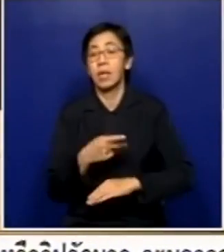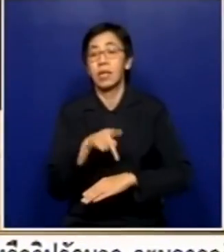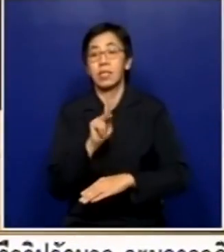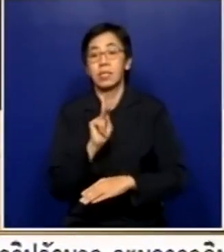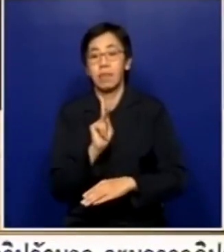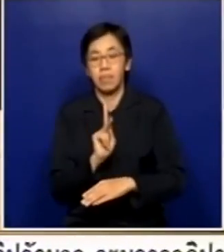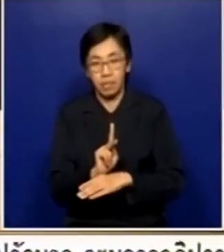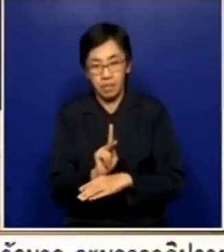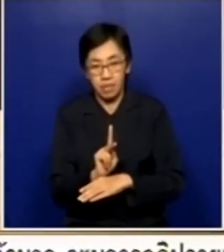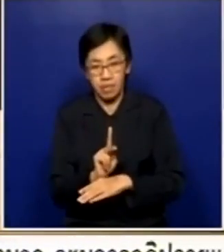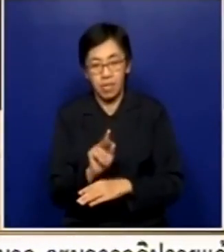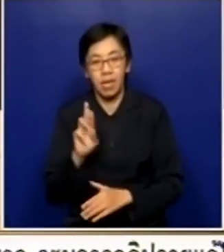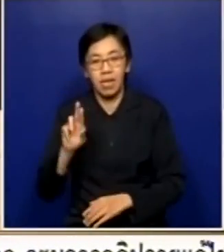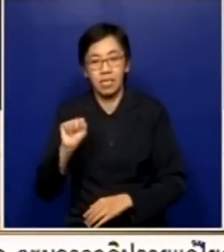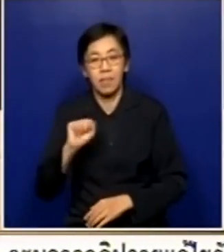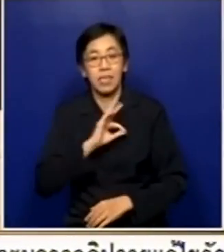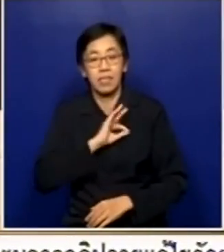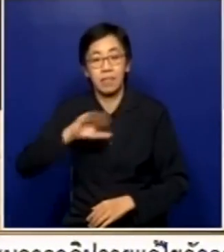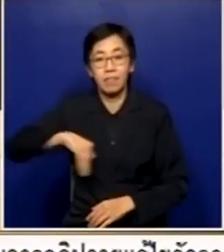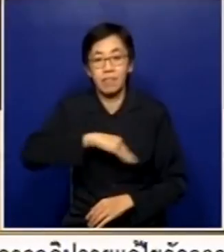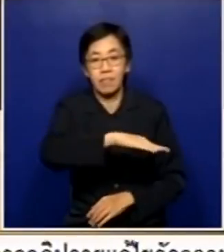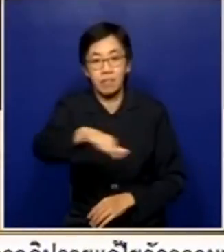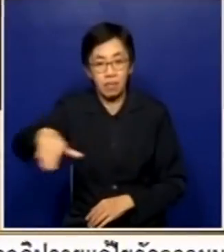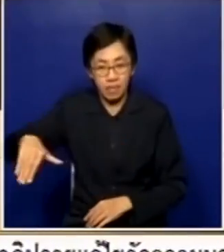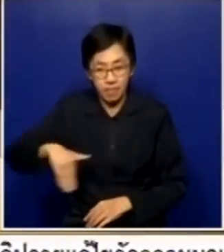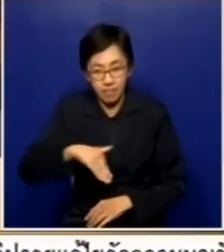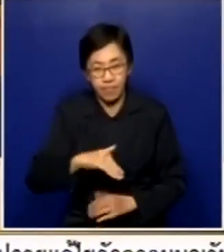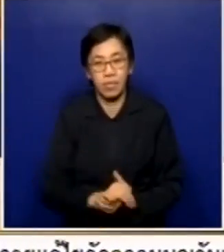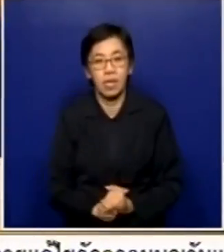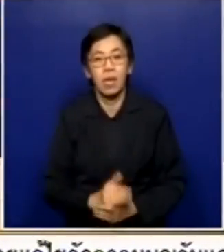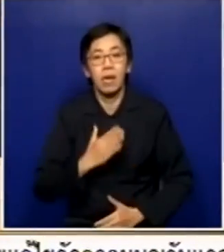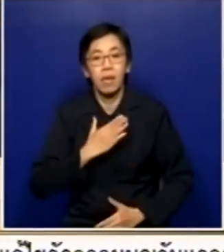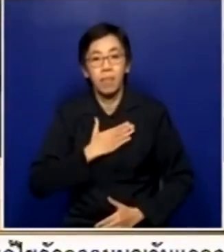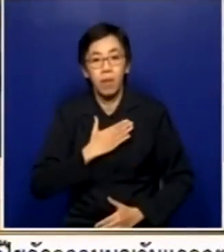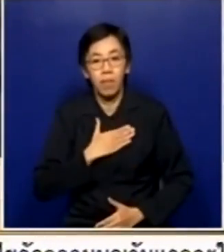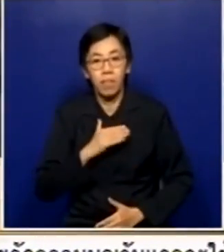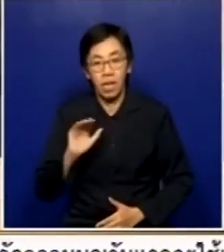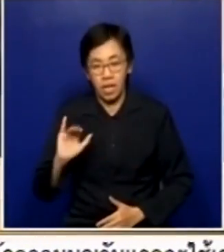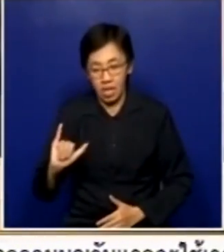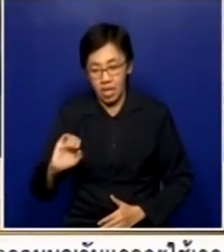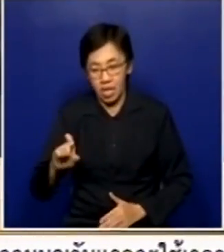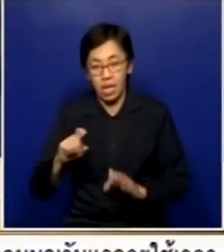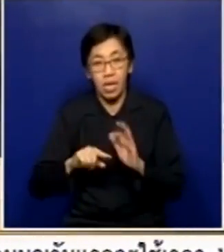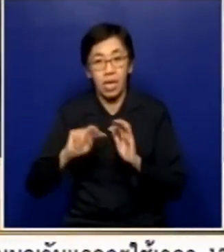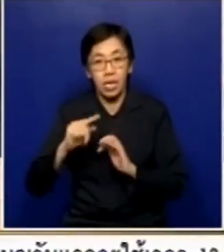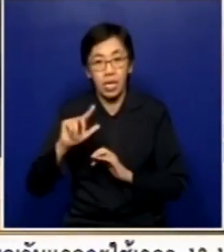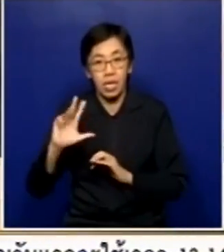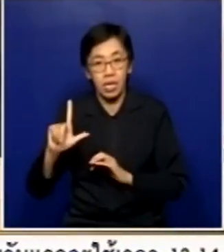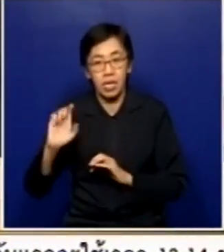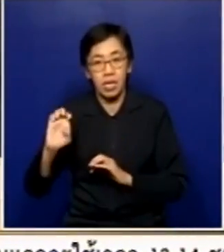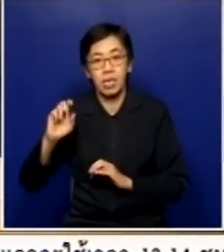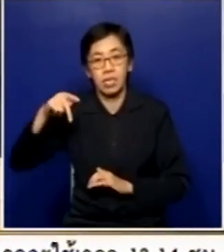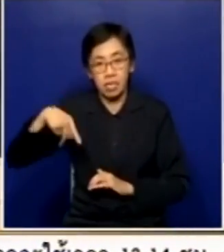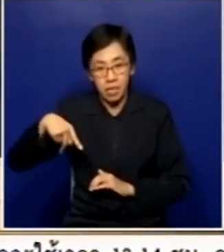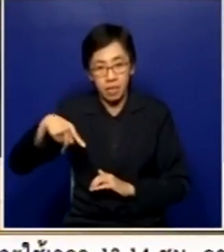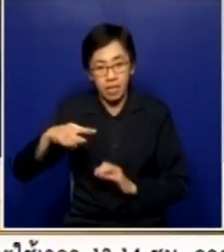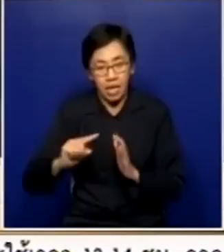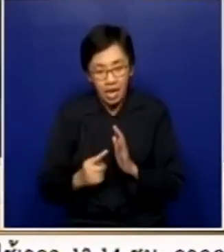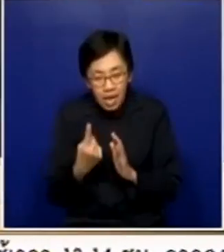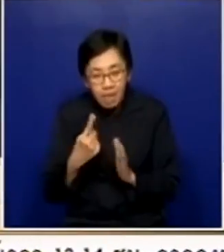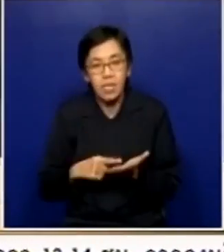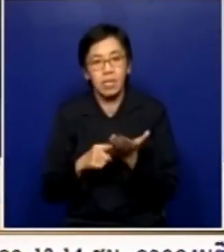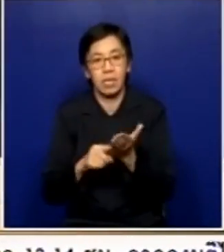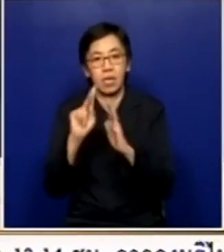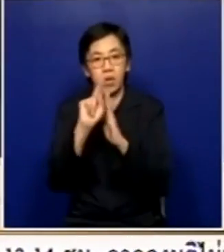และสมาชิกรัฐสภาทุกท่านครับผมยิ่งชีพอัชฌานนท์ในฐานะผู้ริเริ่มเสนอกฎหมายในฐานะประชาชน